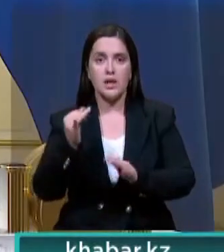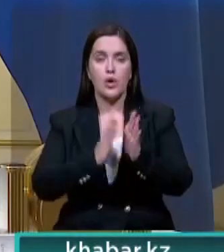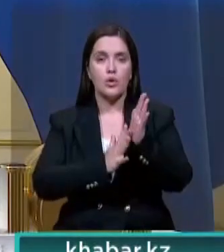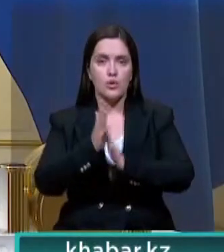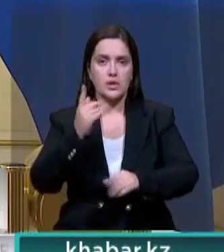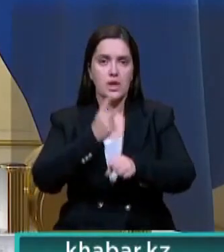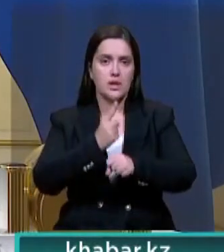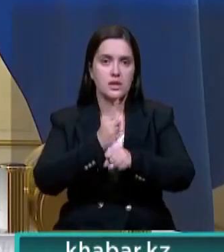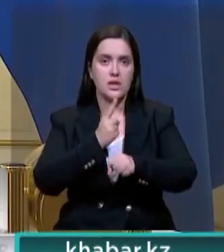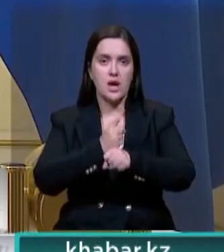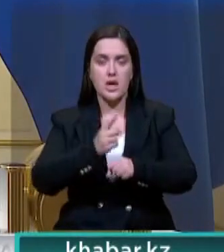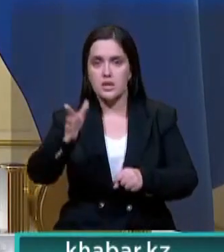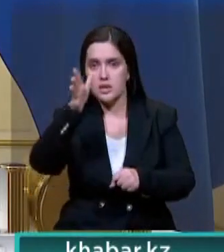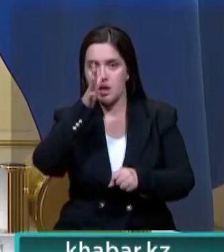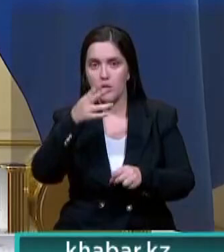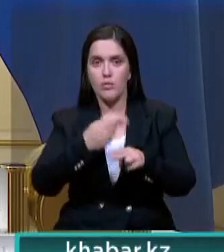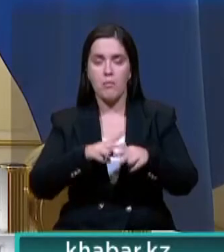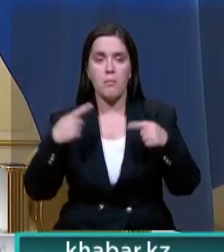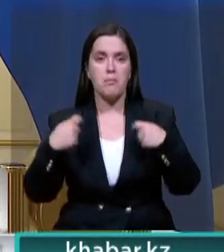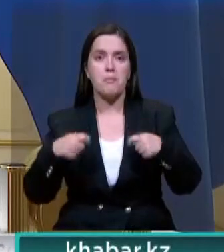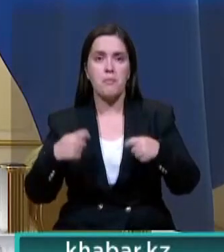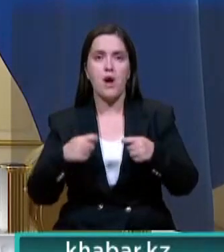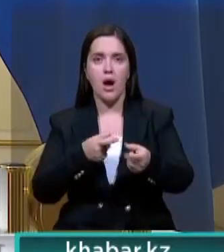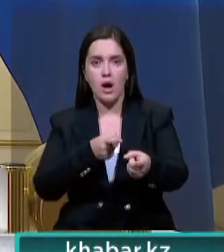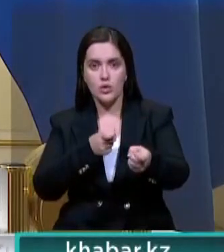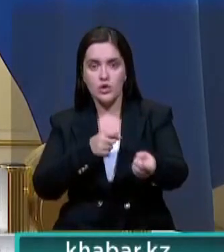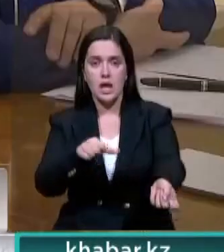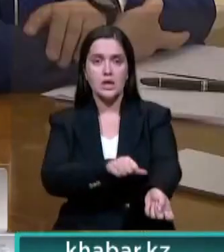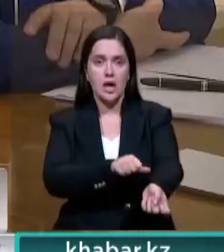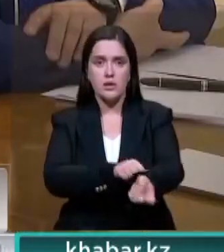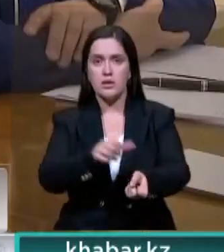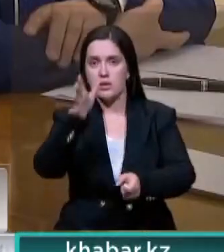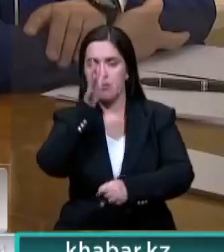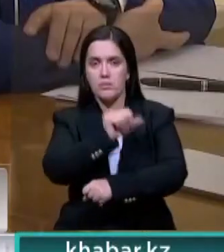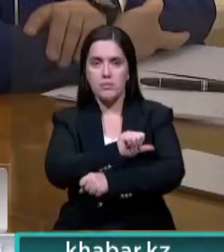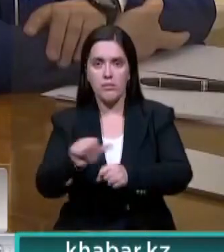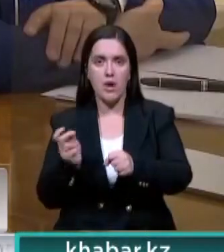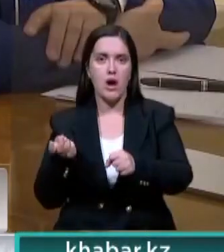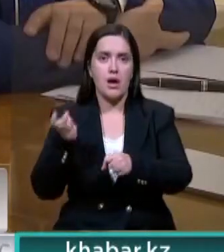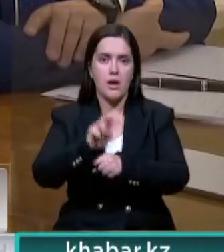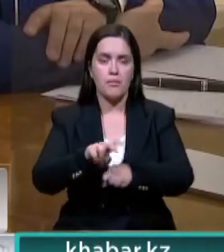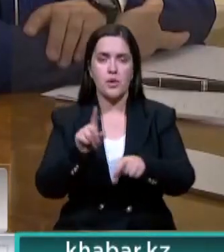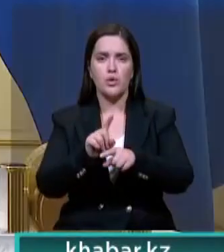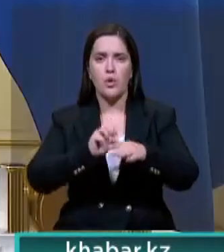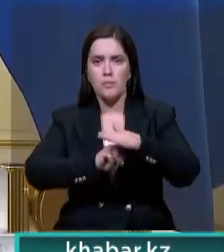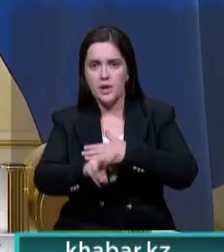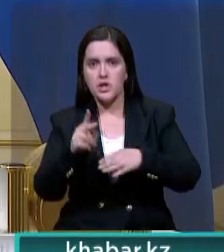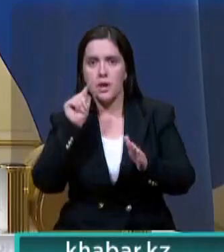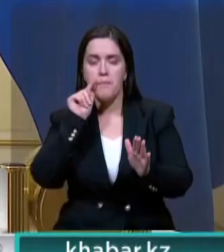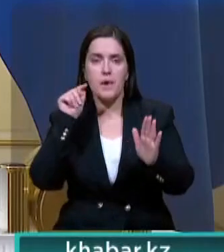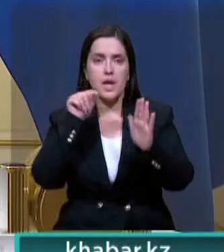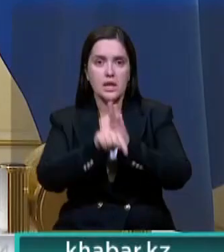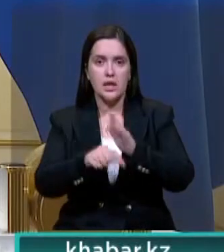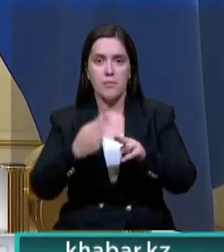экстремизма рост незаконного оборота оружия и наркотиков нелегально миграцию наплыв беженцев и проникновение в регион